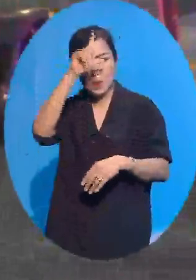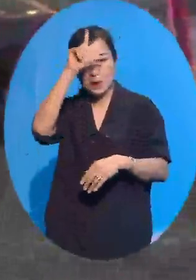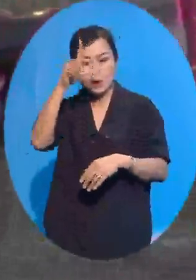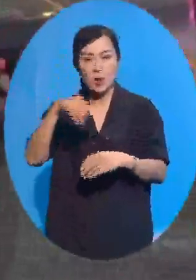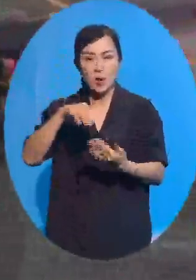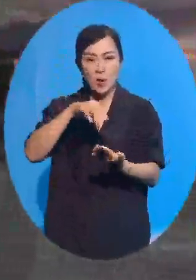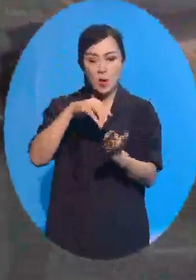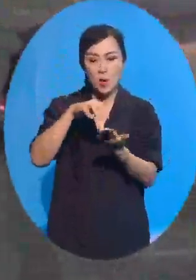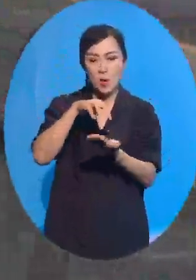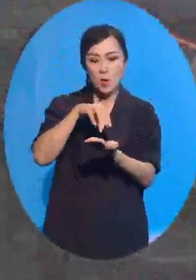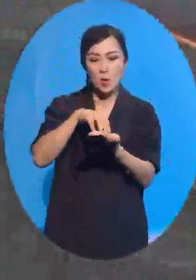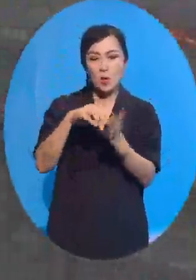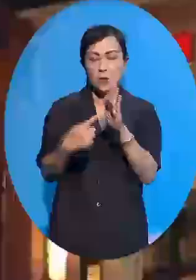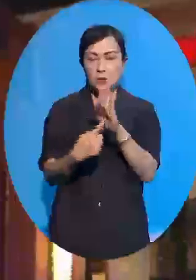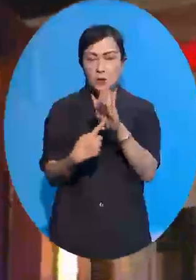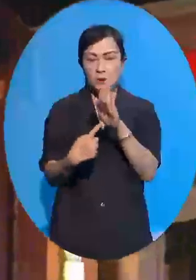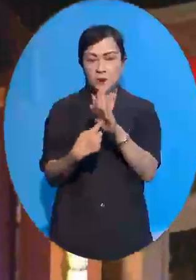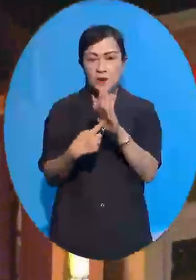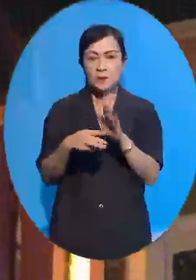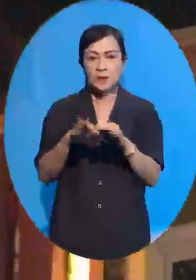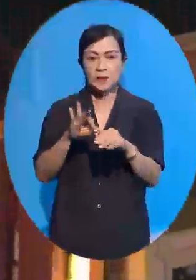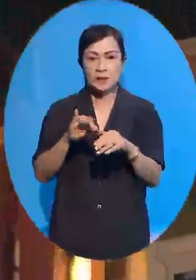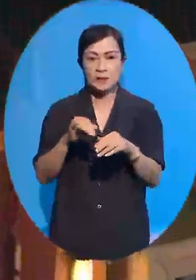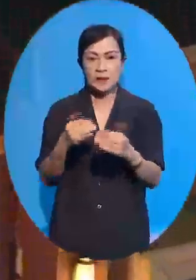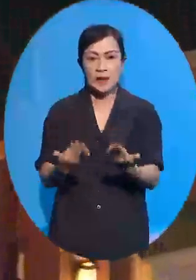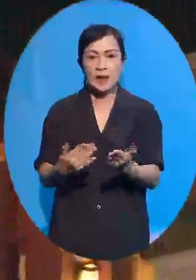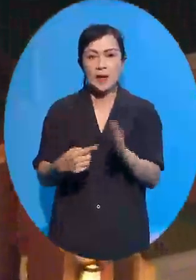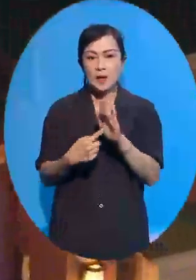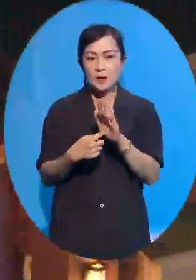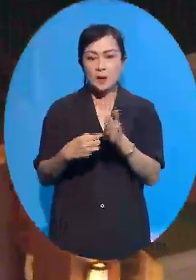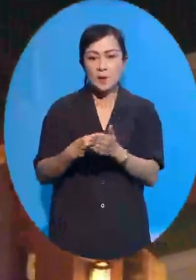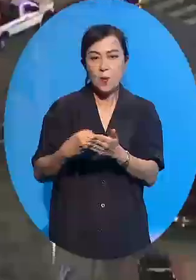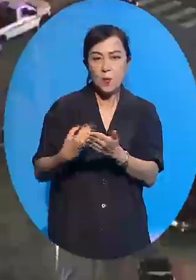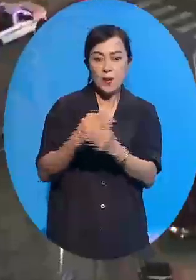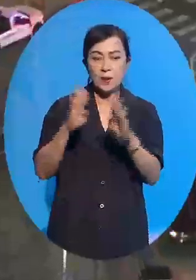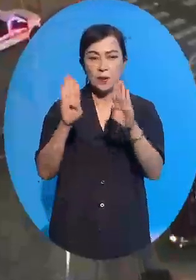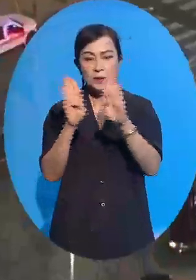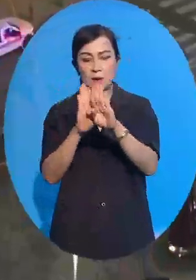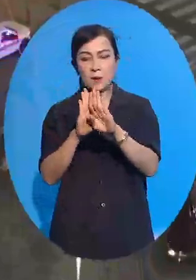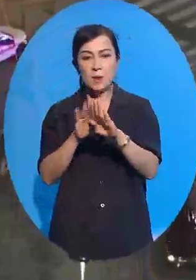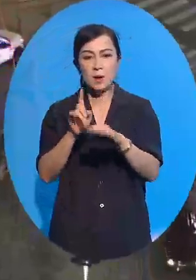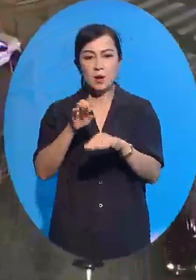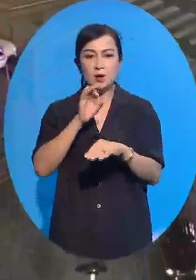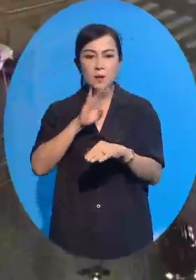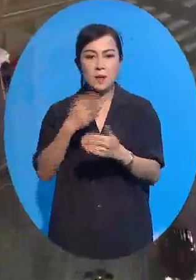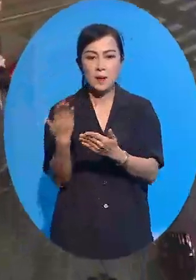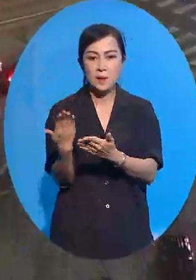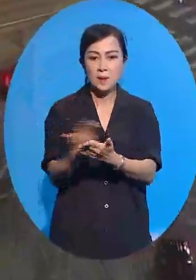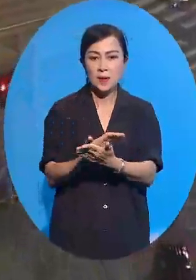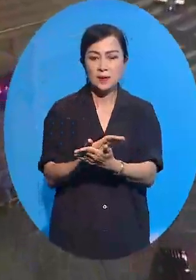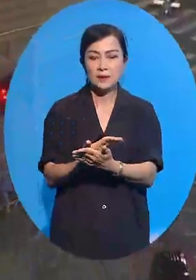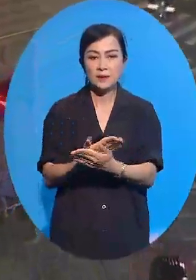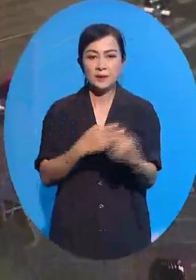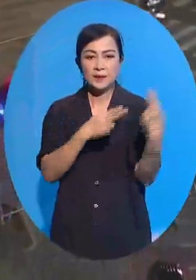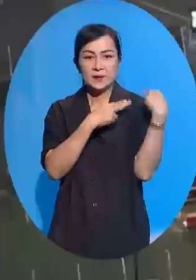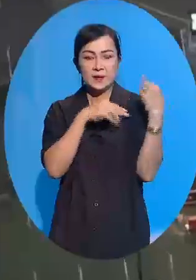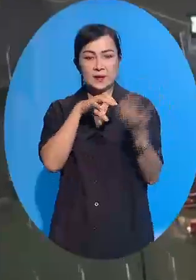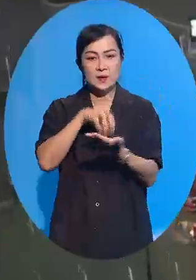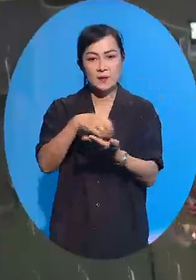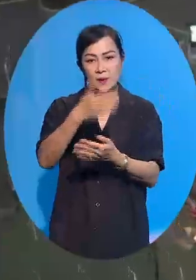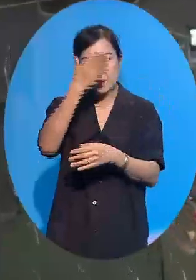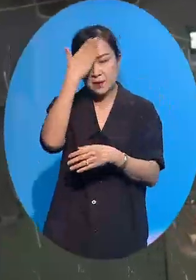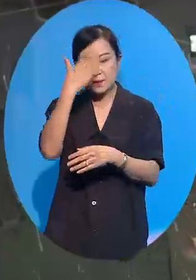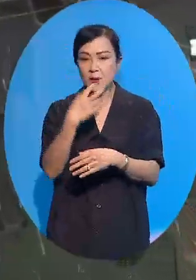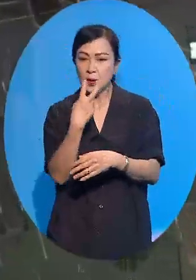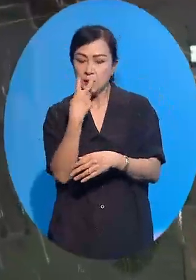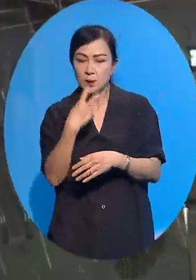quanh khu vực trung tâm thương mại Christiana. Tuy nhiên, trung tâm thương mại này vẫn phải đóng cửa cho đến khi có thông báo mới. Nhà chức trách địa phương cho biết